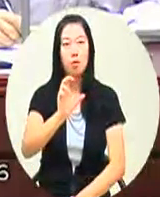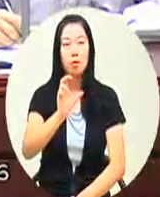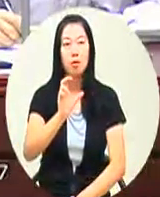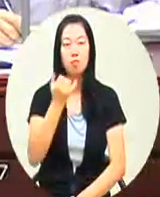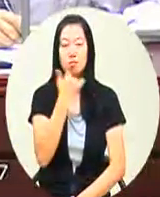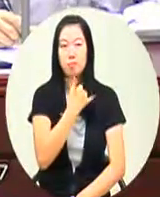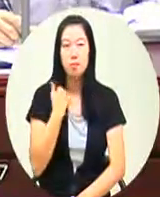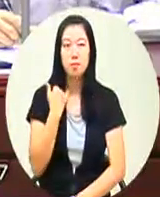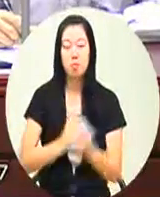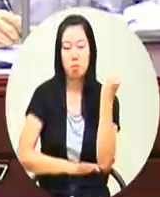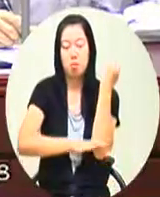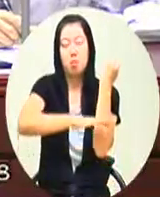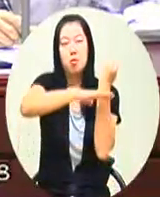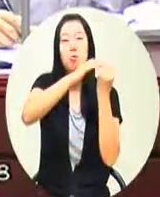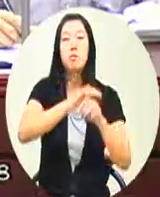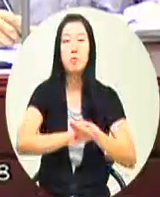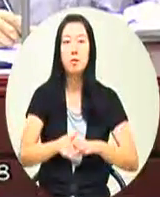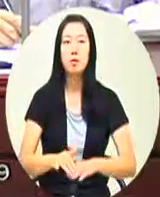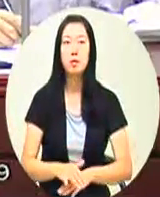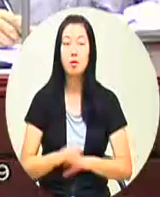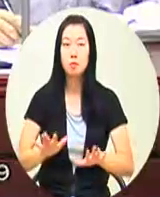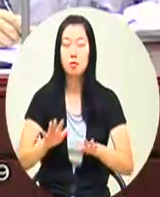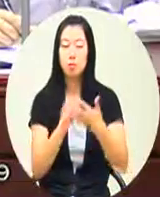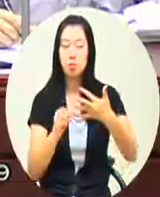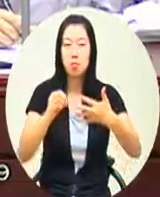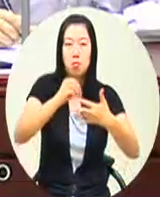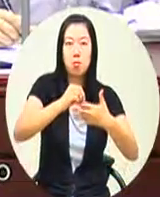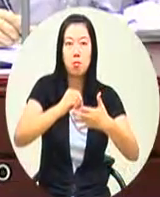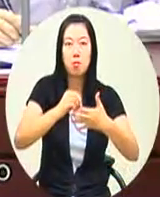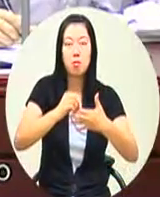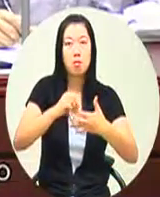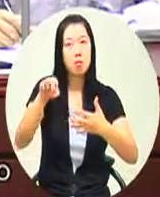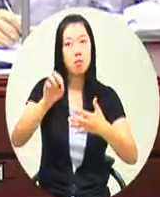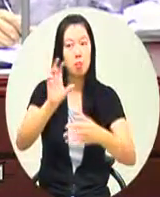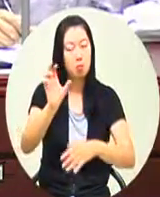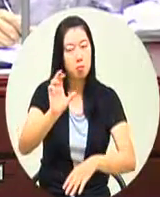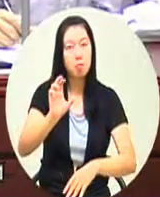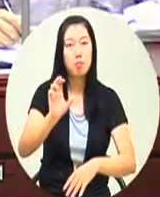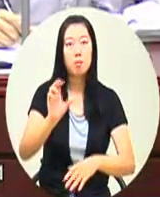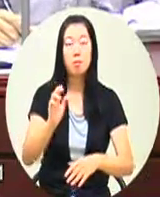水，那目前提高到大约80左右。